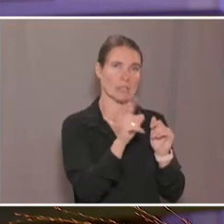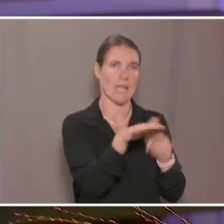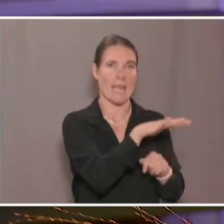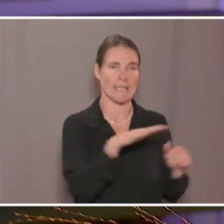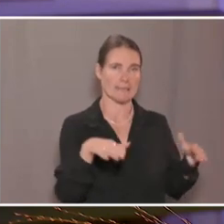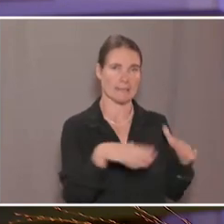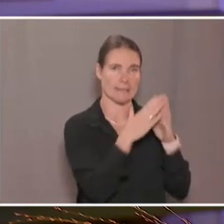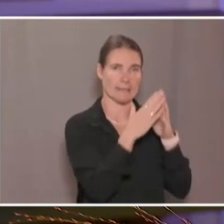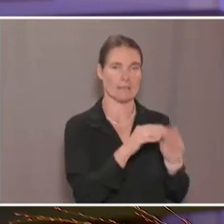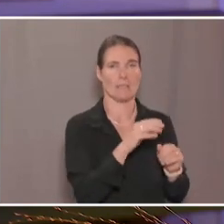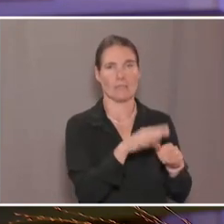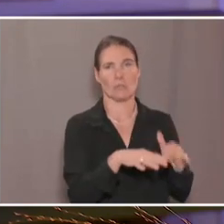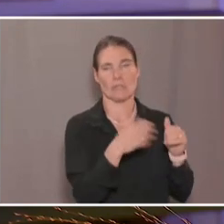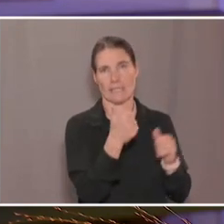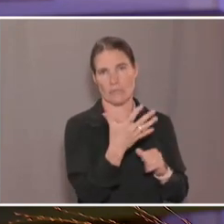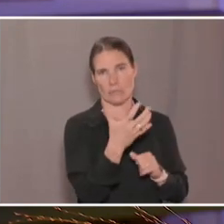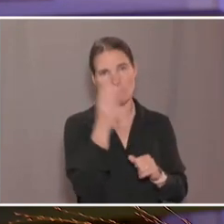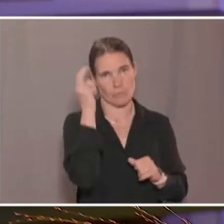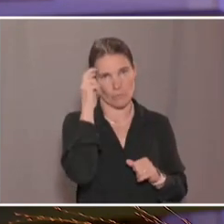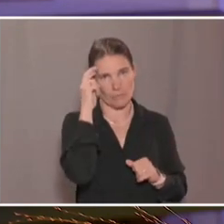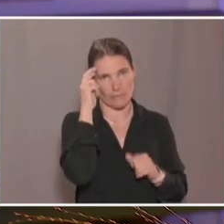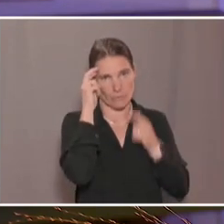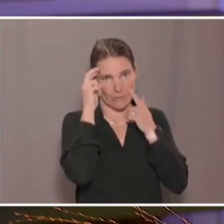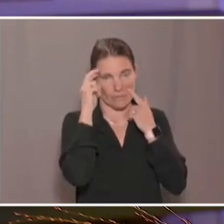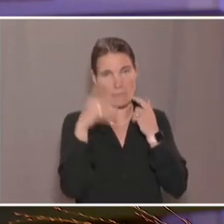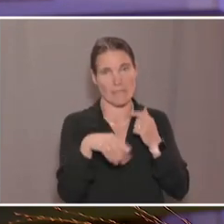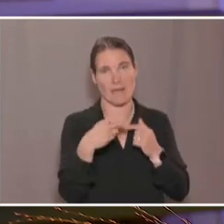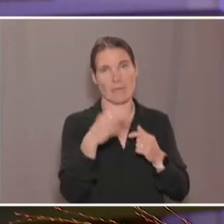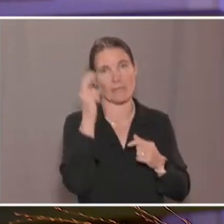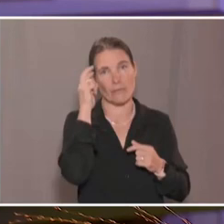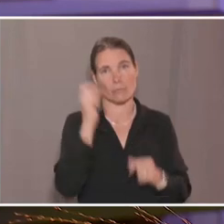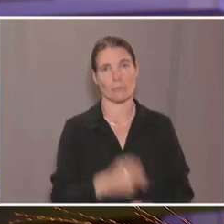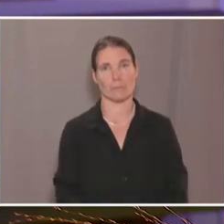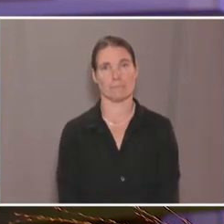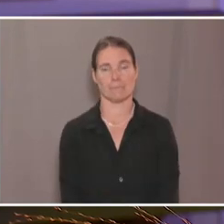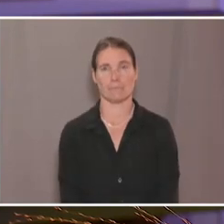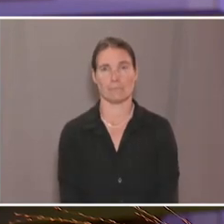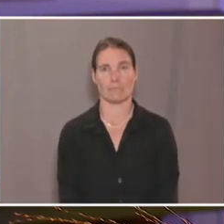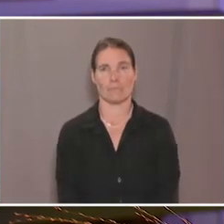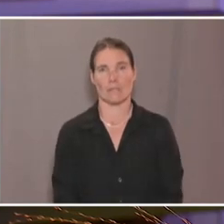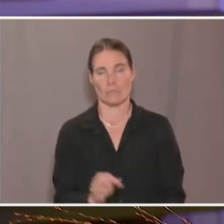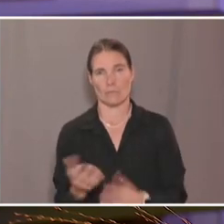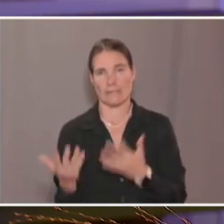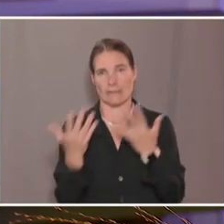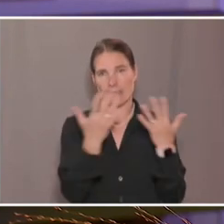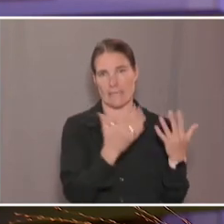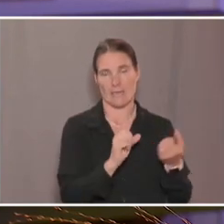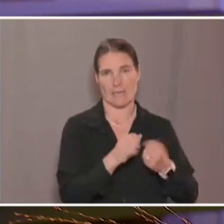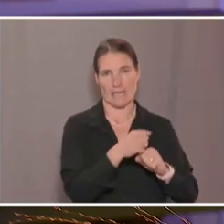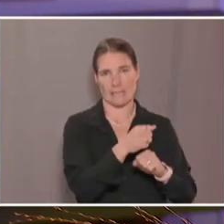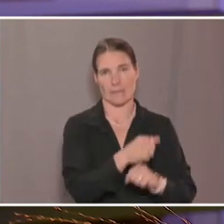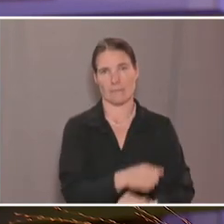und 1951 Professor an der PH Flensburg, für lange 10 Jahre hier